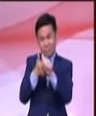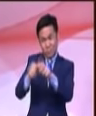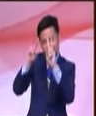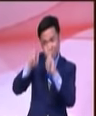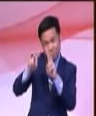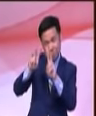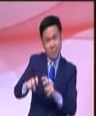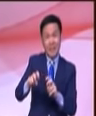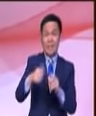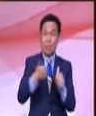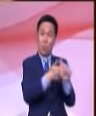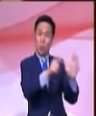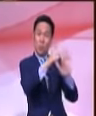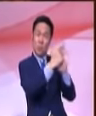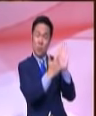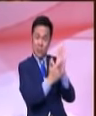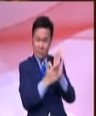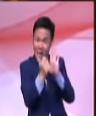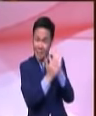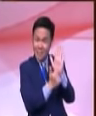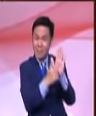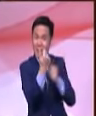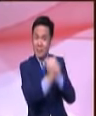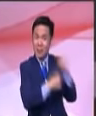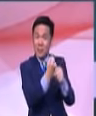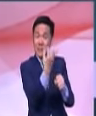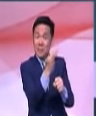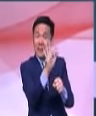Jalan 1987.